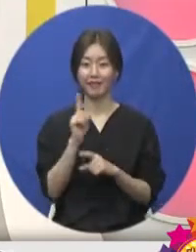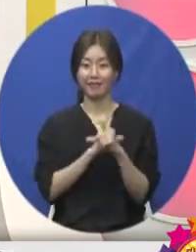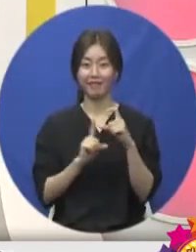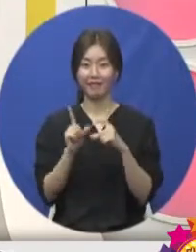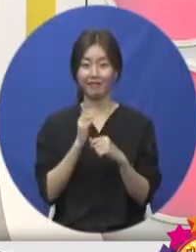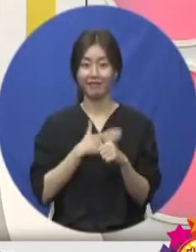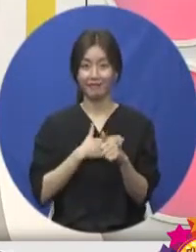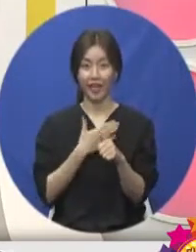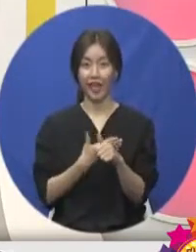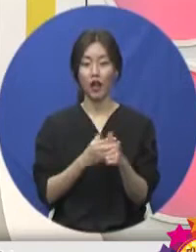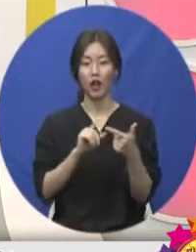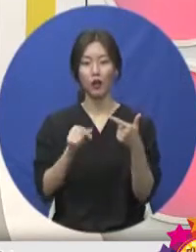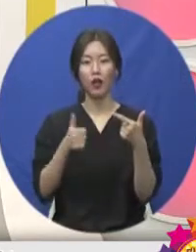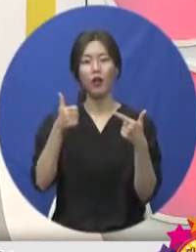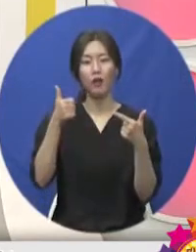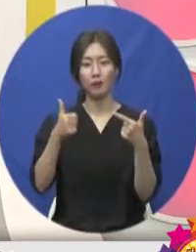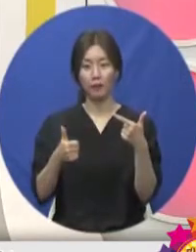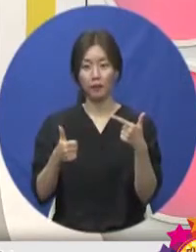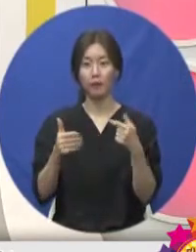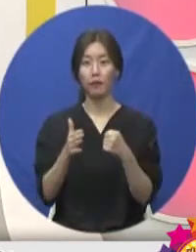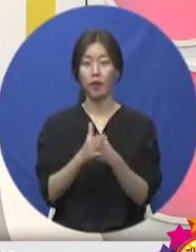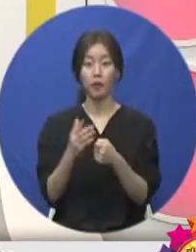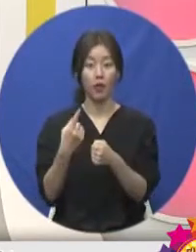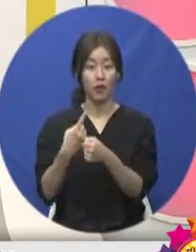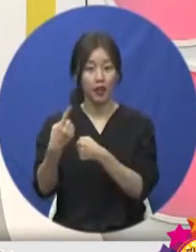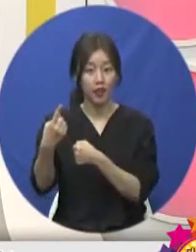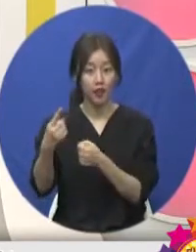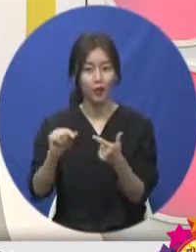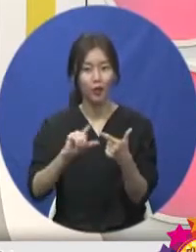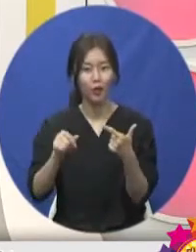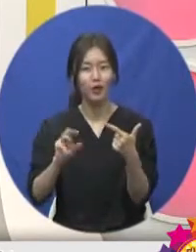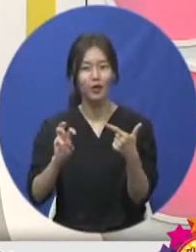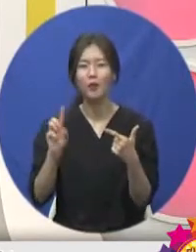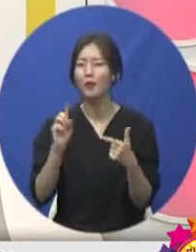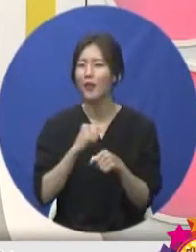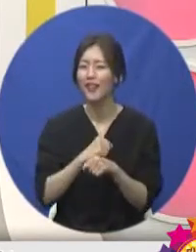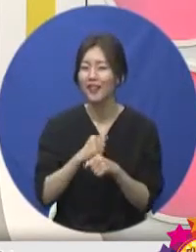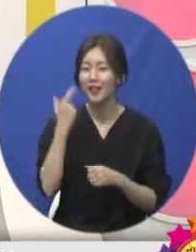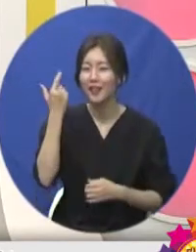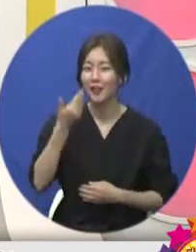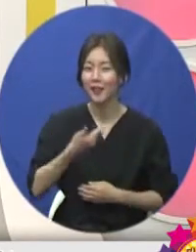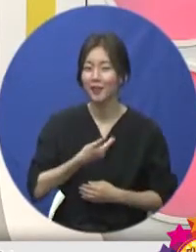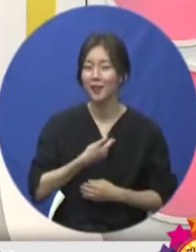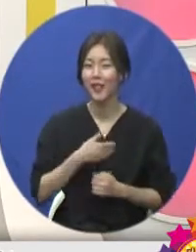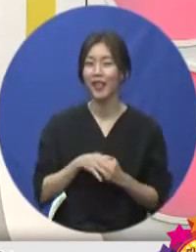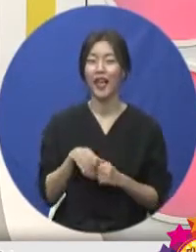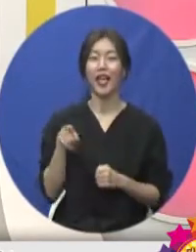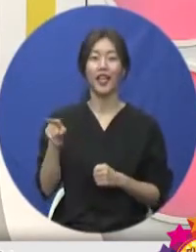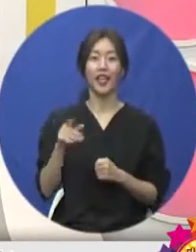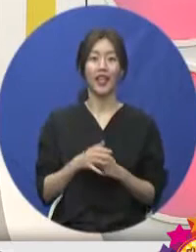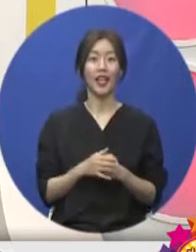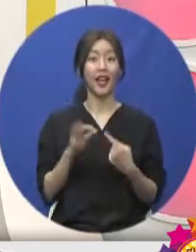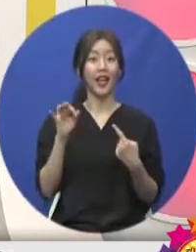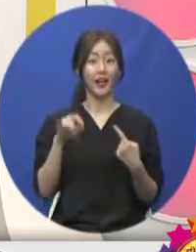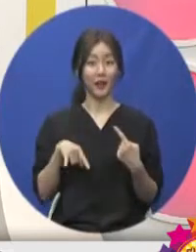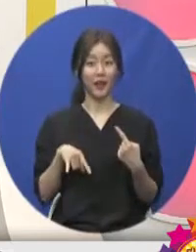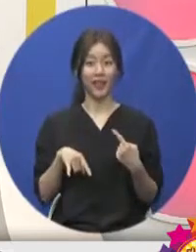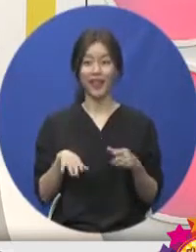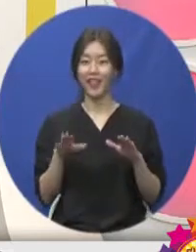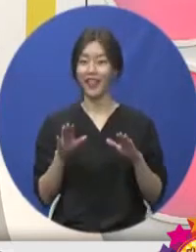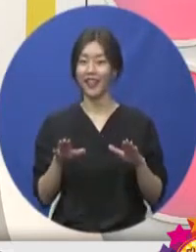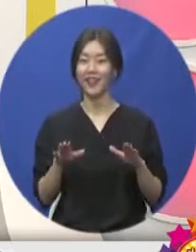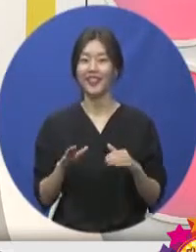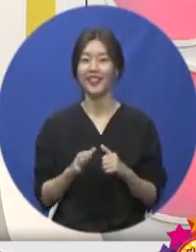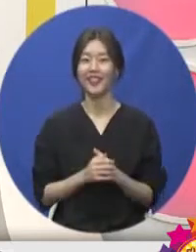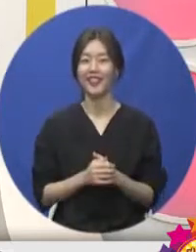월말 결선이니까 네. 다음 내년에 6월 30일 날 뭐 했지라고 하면은 네. 이 콩쿨 대회 1위가 바로 네. 오늘의